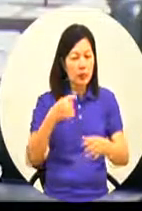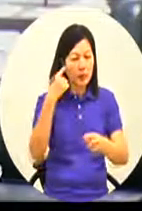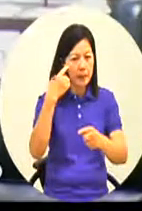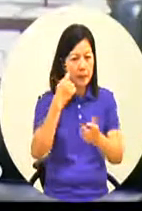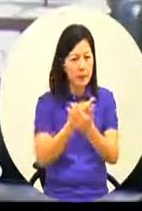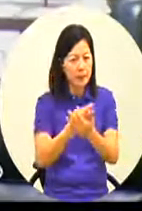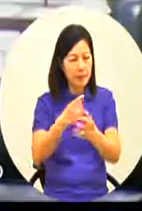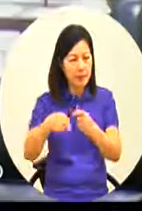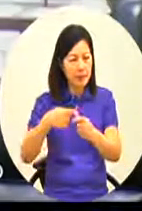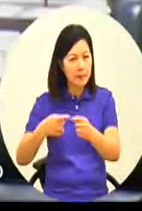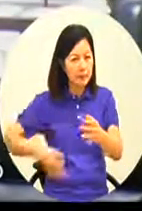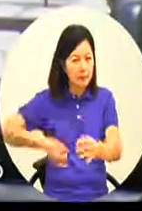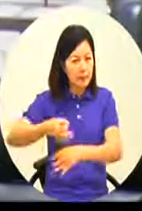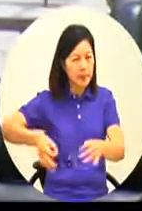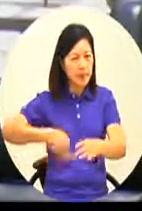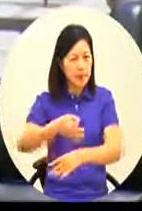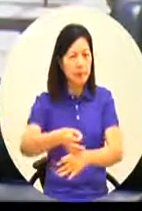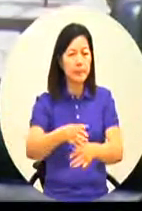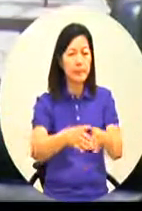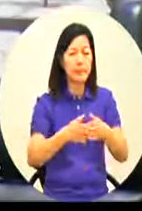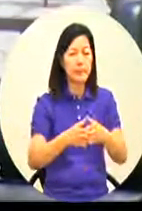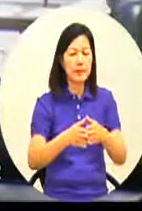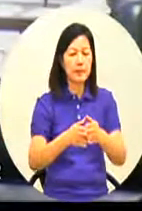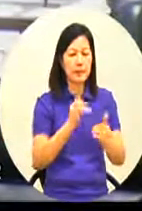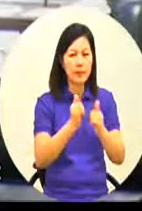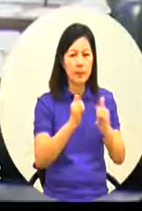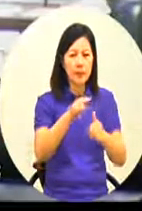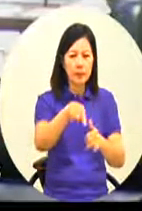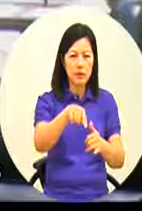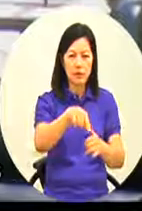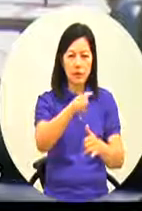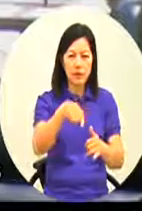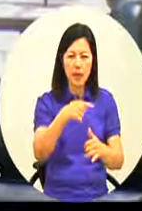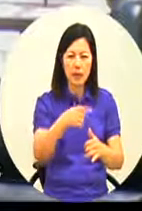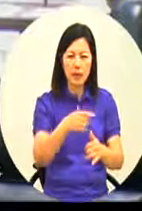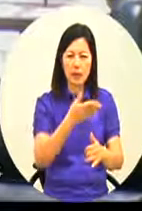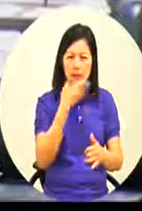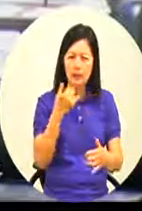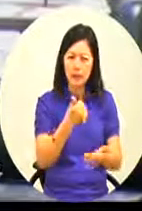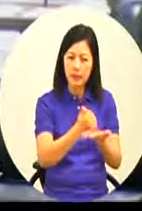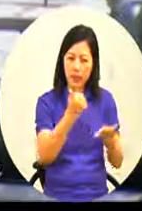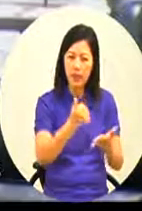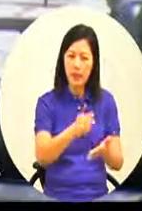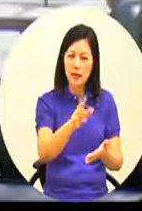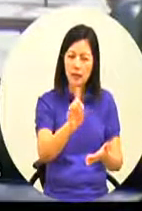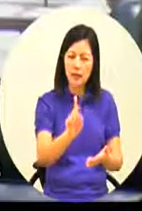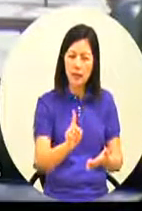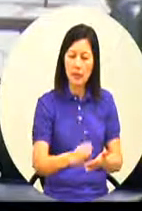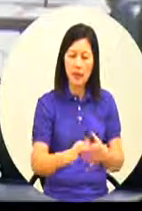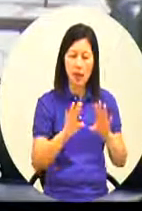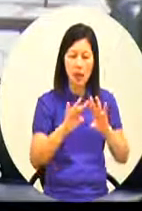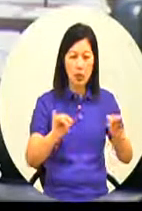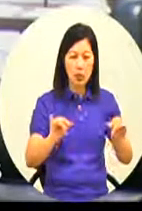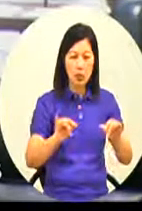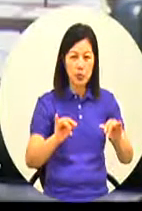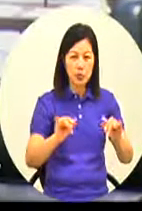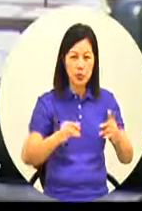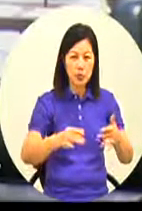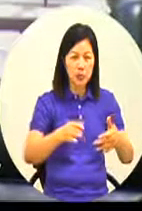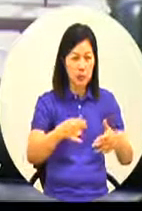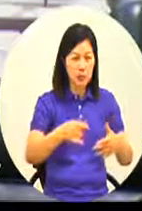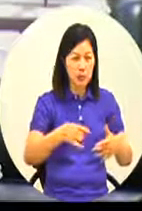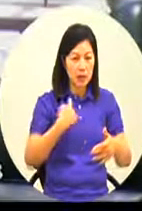分，伊到底民众有直接获利到什么东西？他又不是土地增值税，我在交易的时候，我